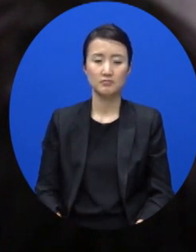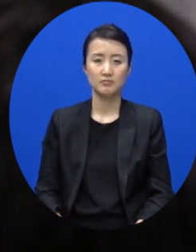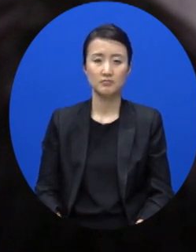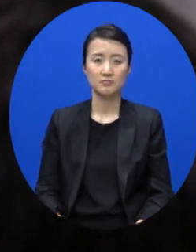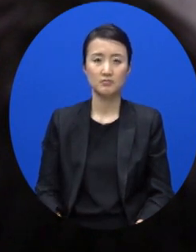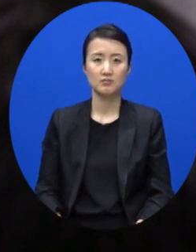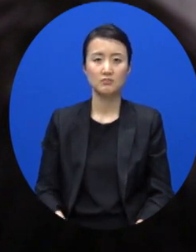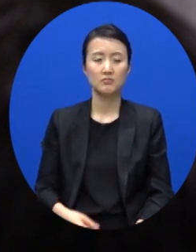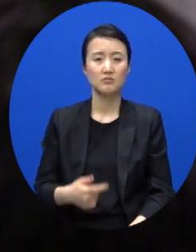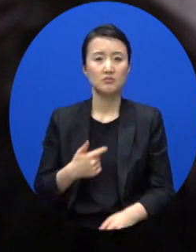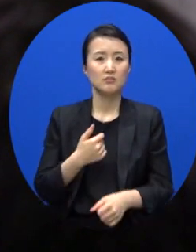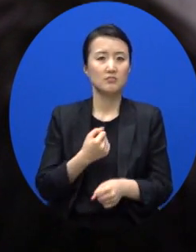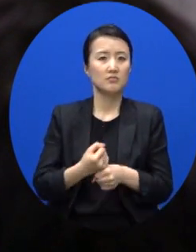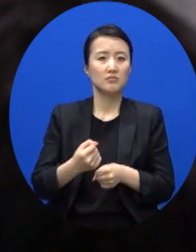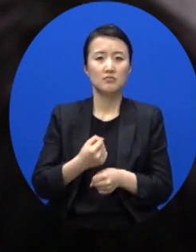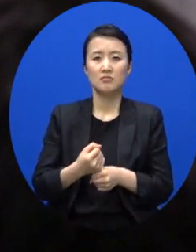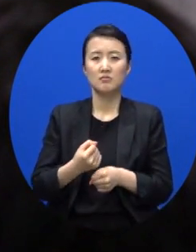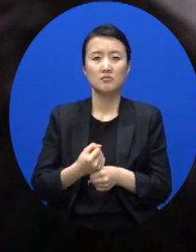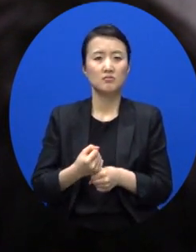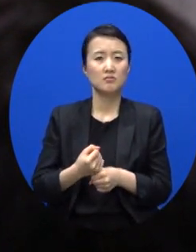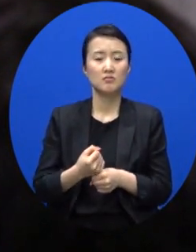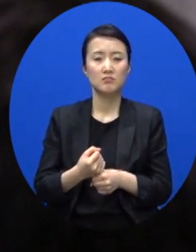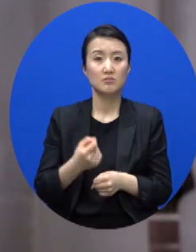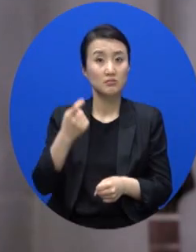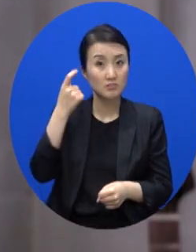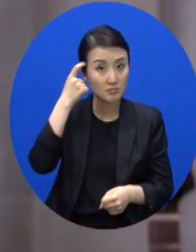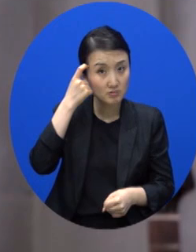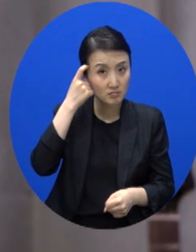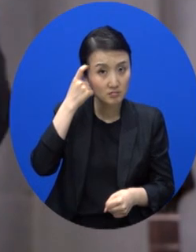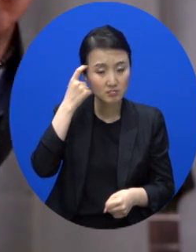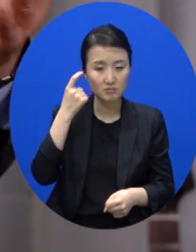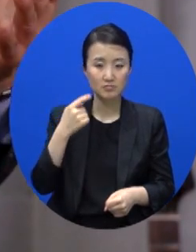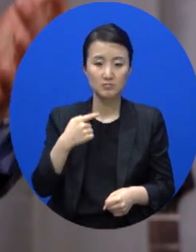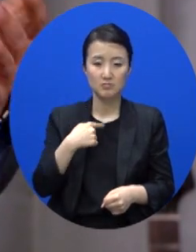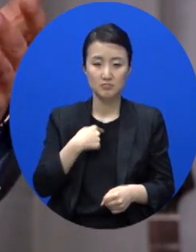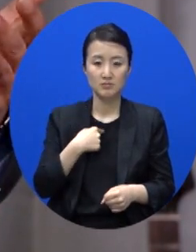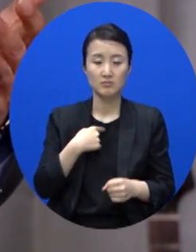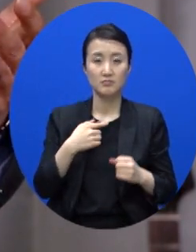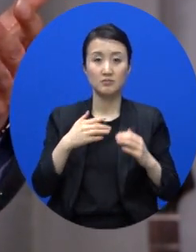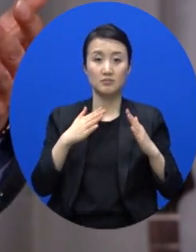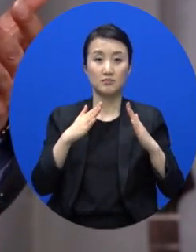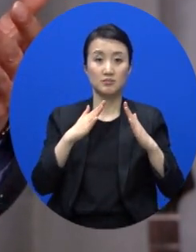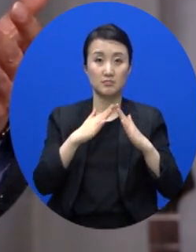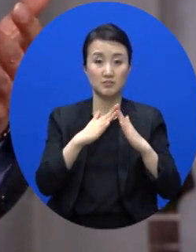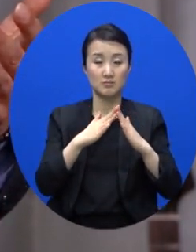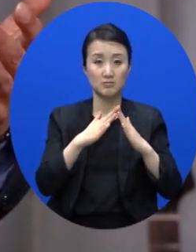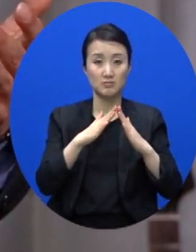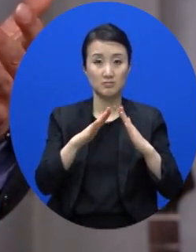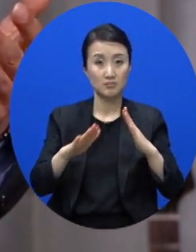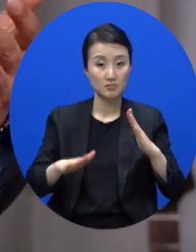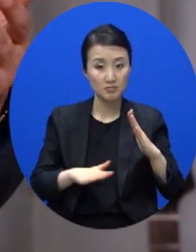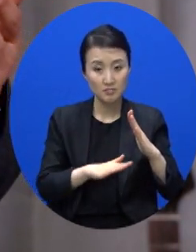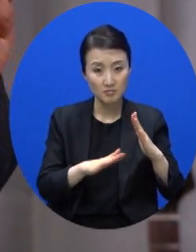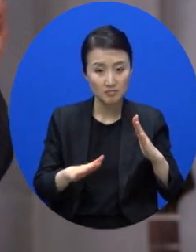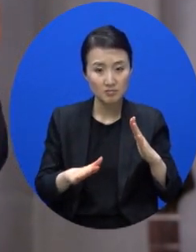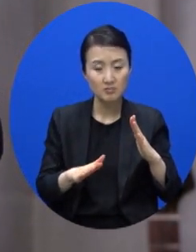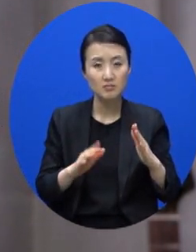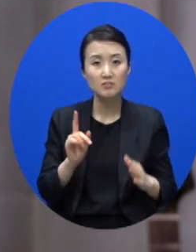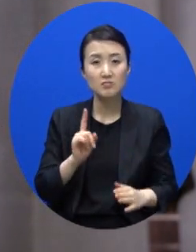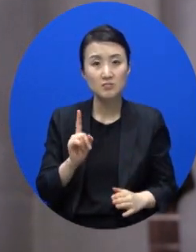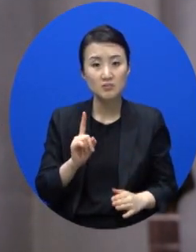그때 막막했죠. 왜냐? 저희 집안이 국악 집안도 아니에요.